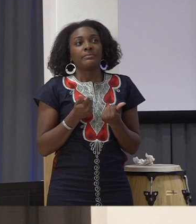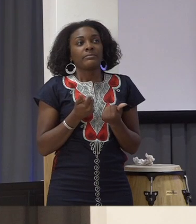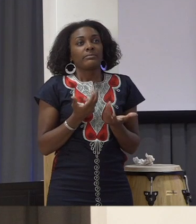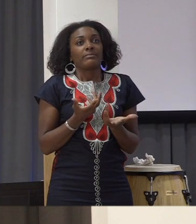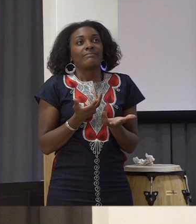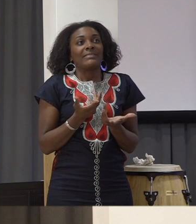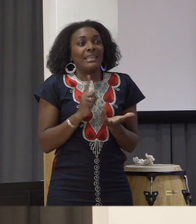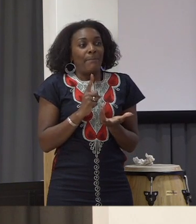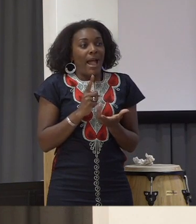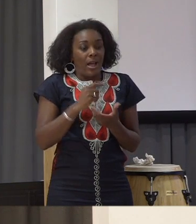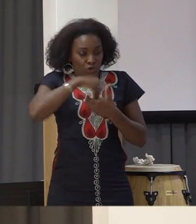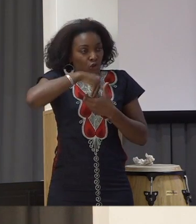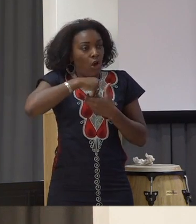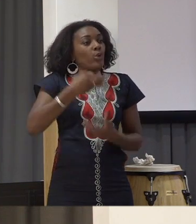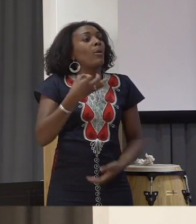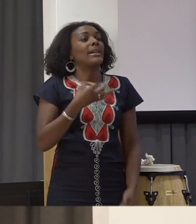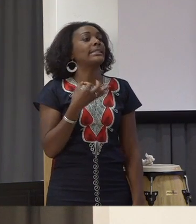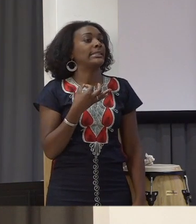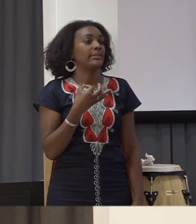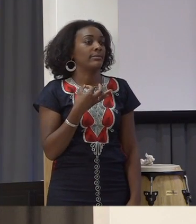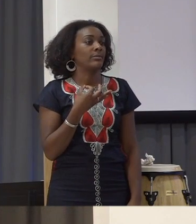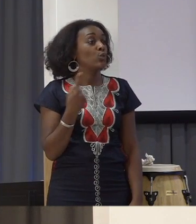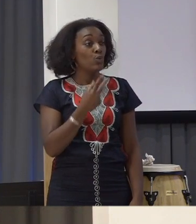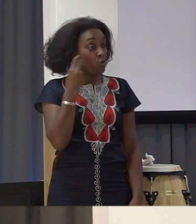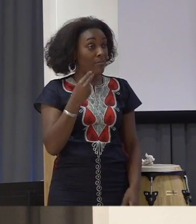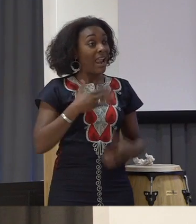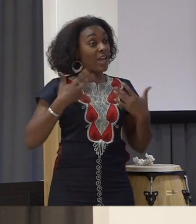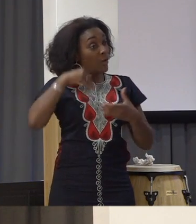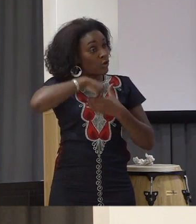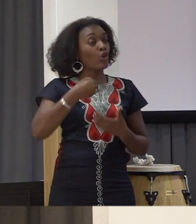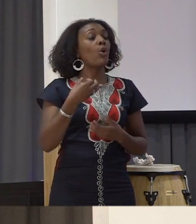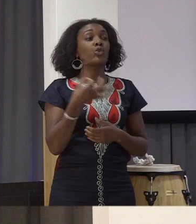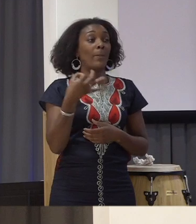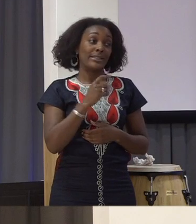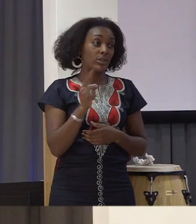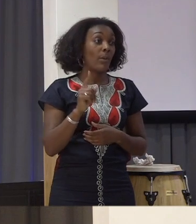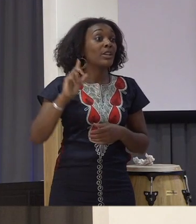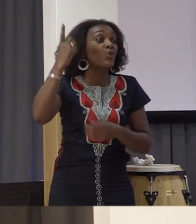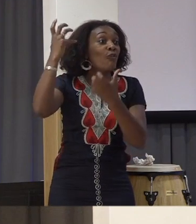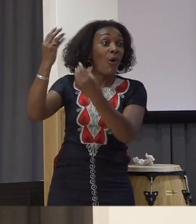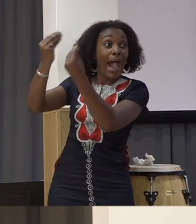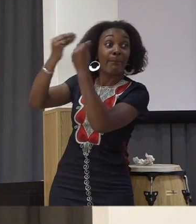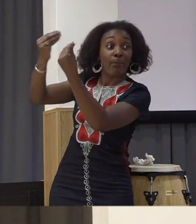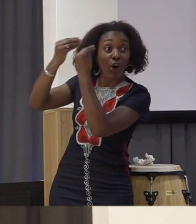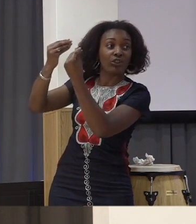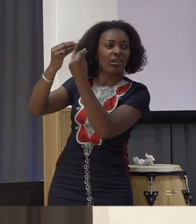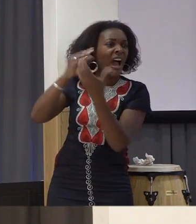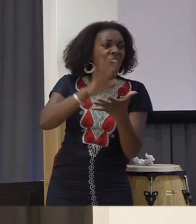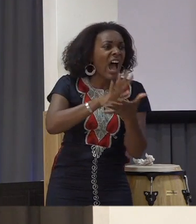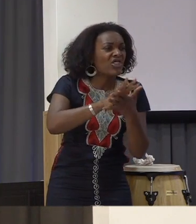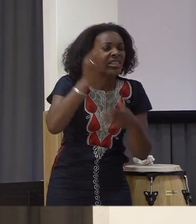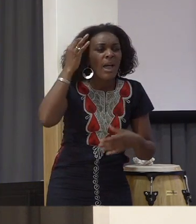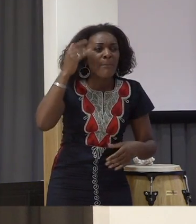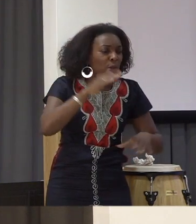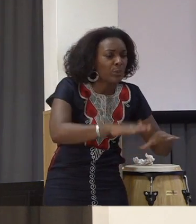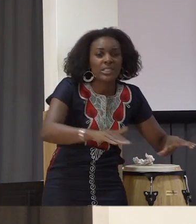est inné, qui est automatique. Et Dieu veut t'apprendre, mon frère, ma sœur, quel que soit ton âge, que tu sois jeune ou moins